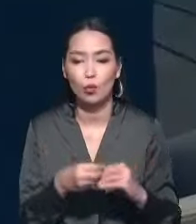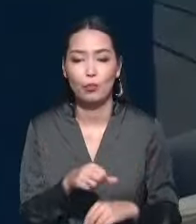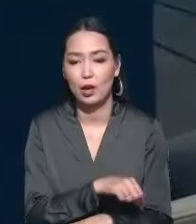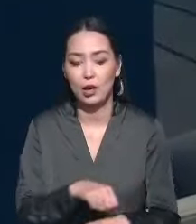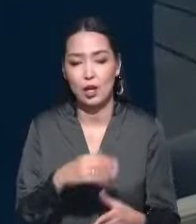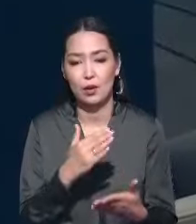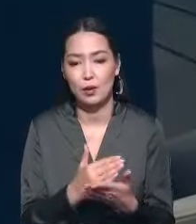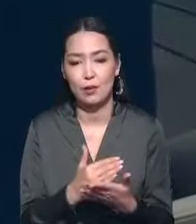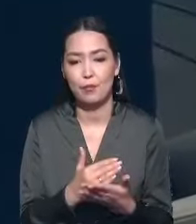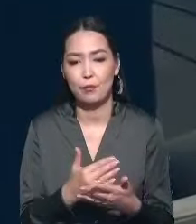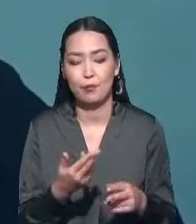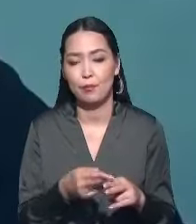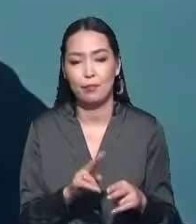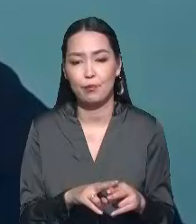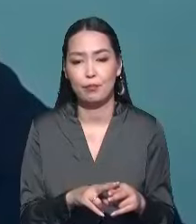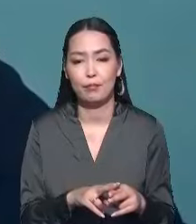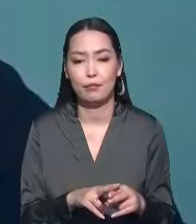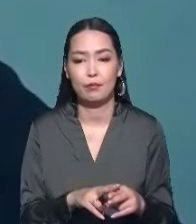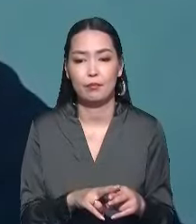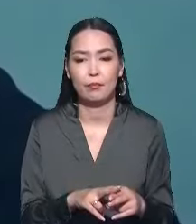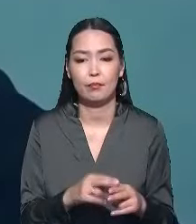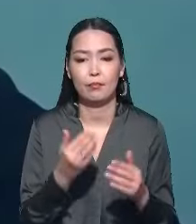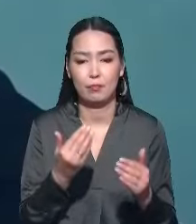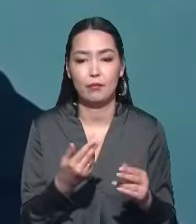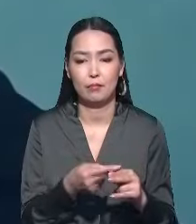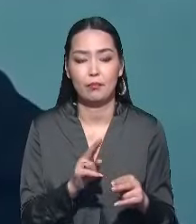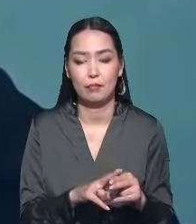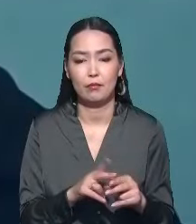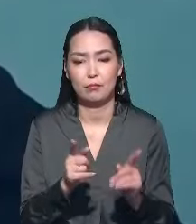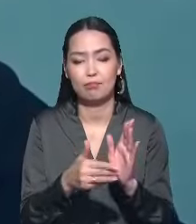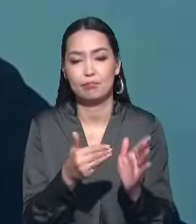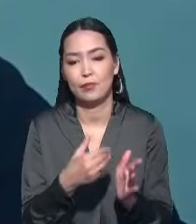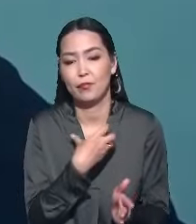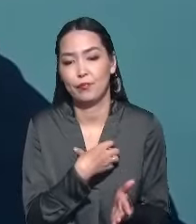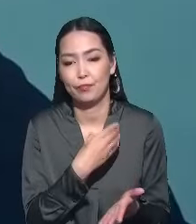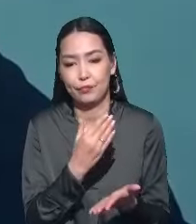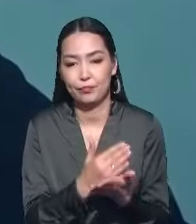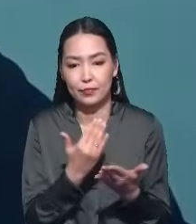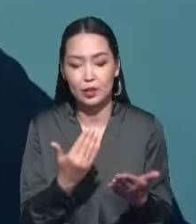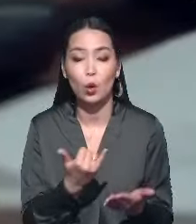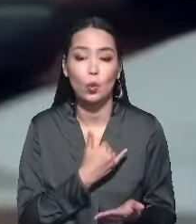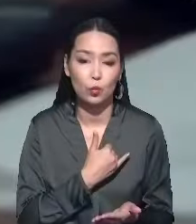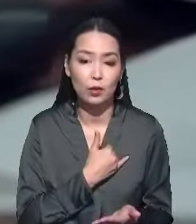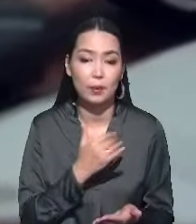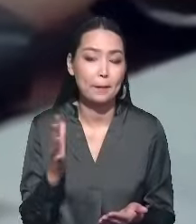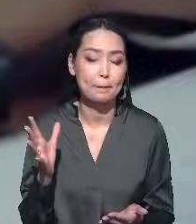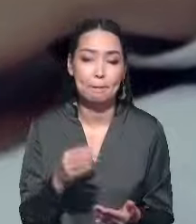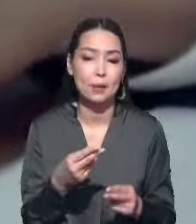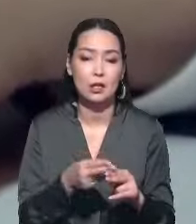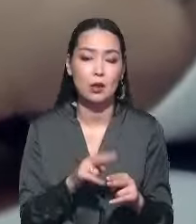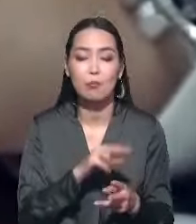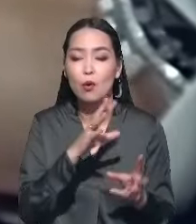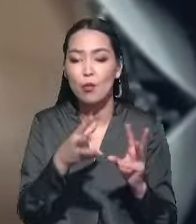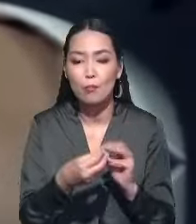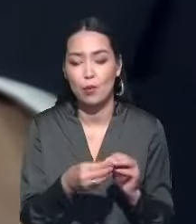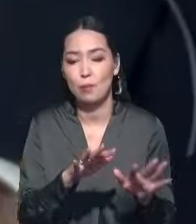Люди общаются друг с другом. В гуманитарной области, в области образования. То есть у нас практически по всем векторам